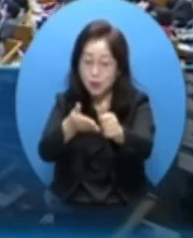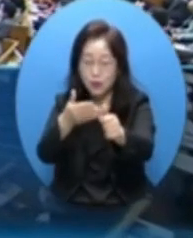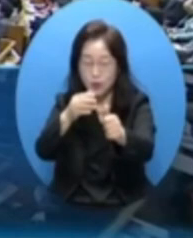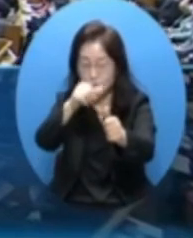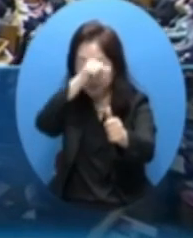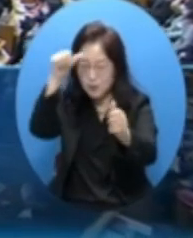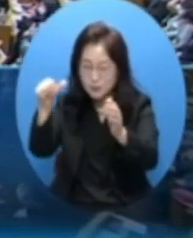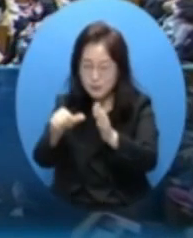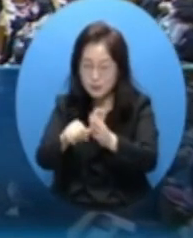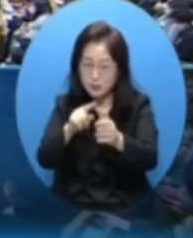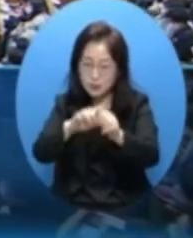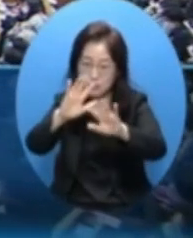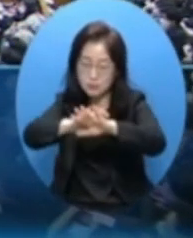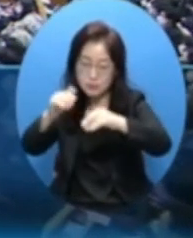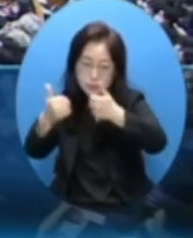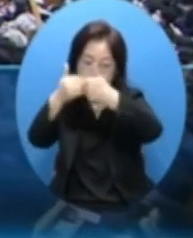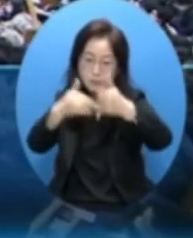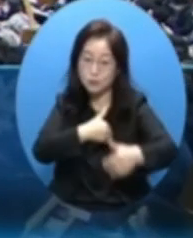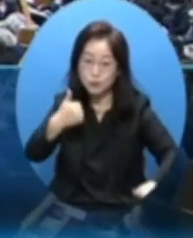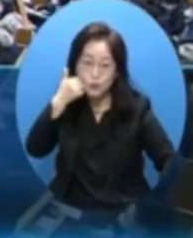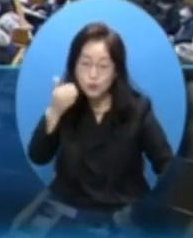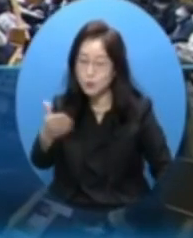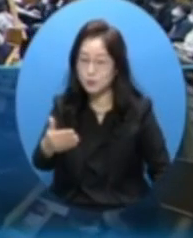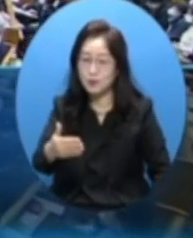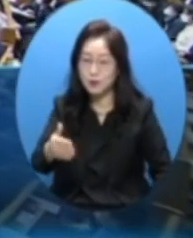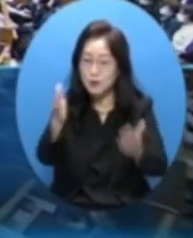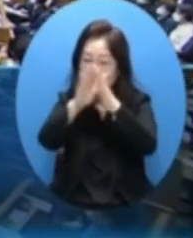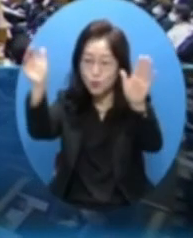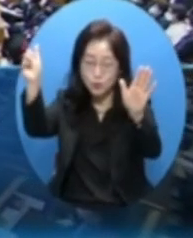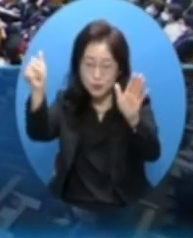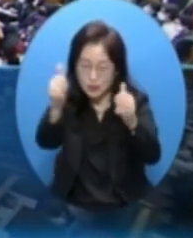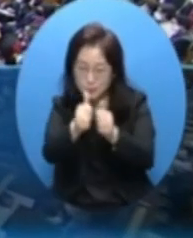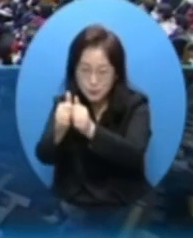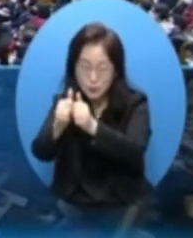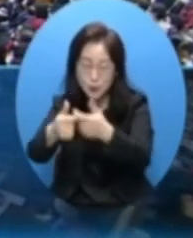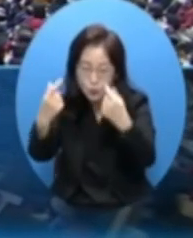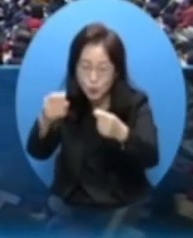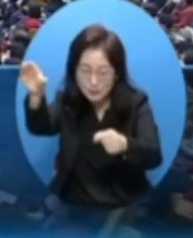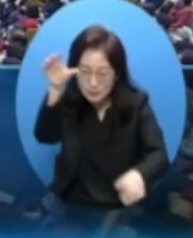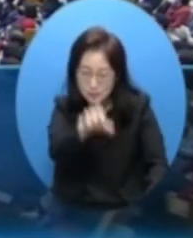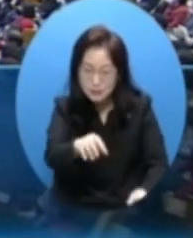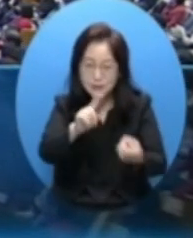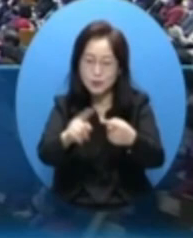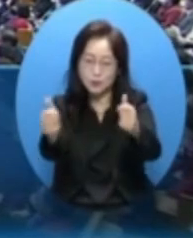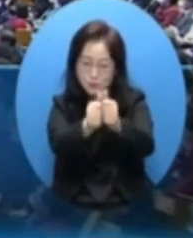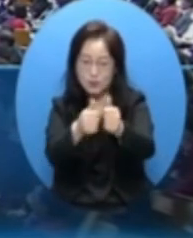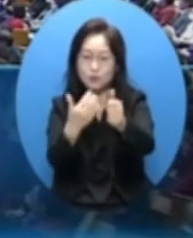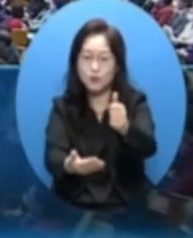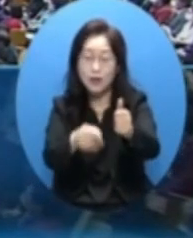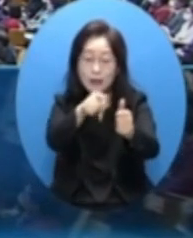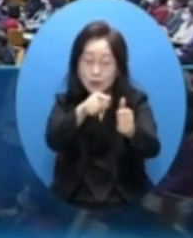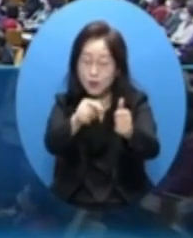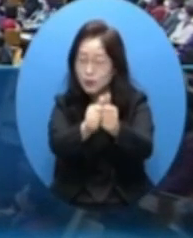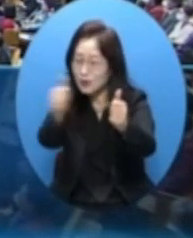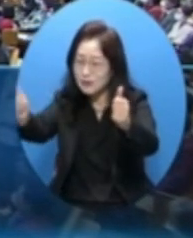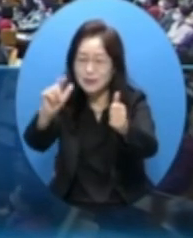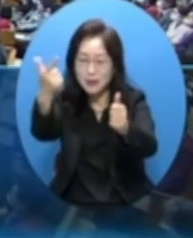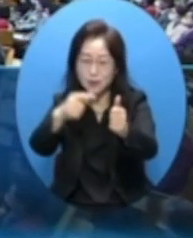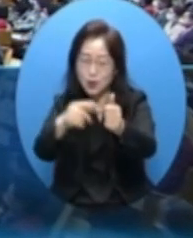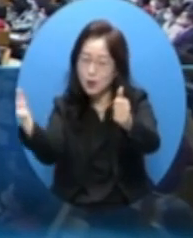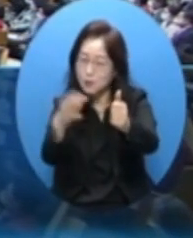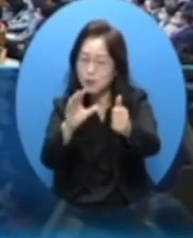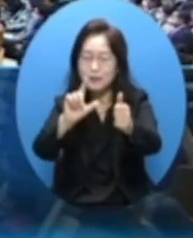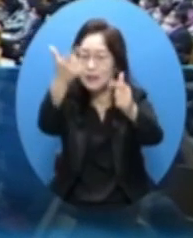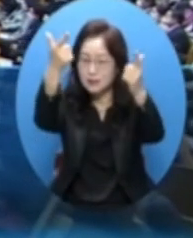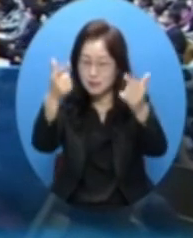너를 능히 대답할 자가 없으리니 내가 모세와 함께 있었던 것 같이 너와 함께 있을 것입니다 내가 너를 떠나지 아니하며 버리지